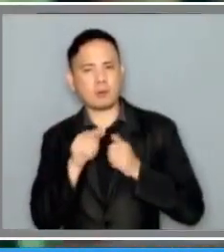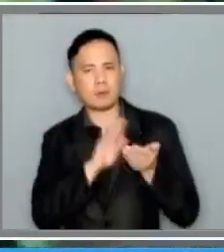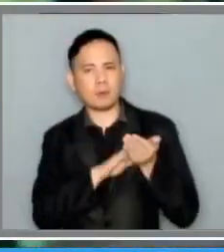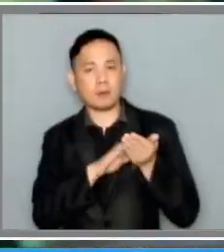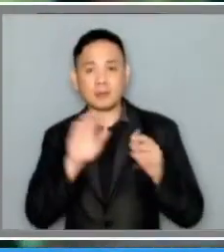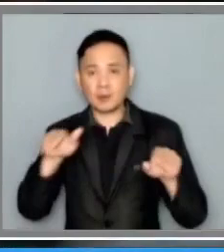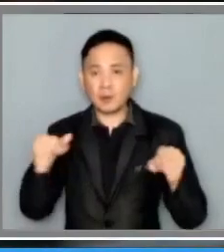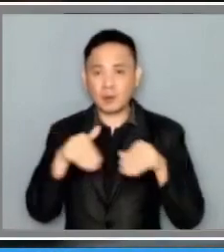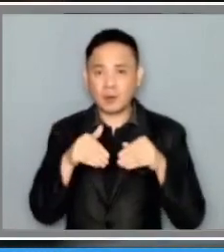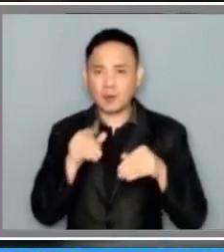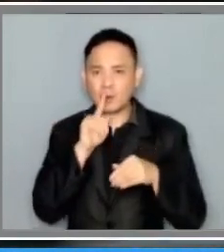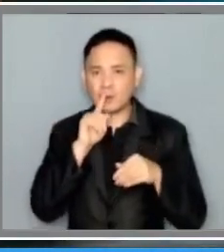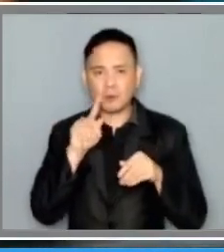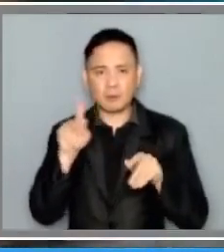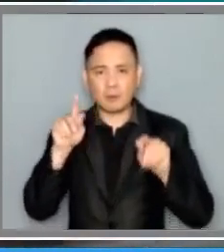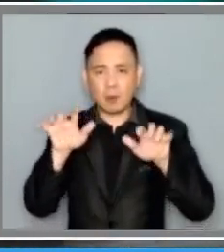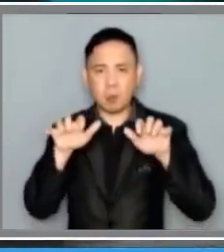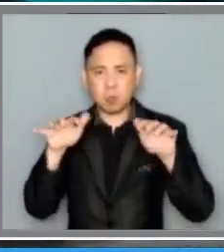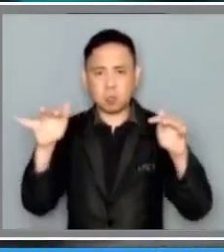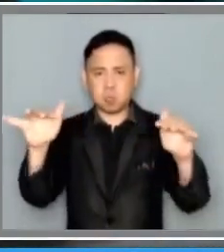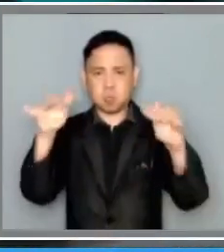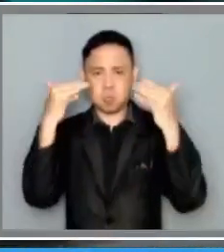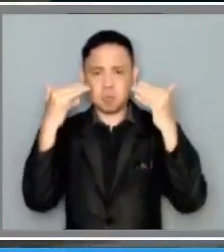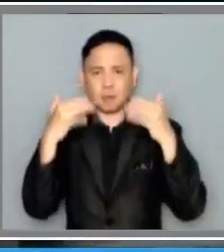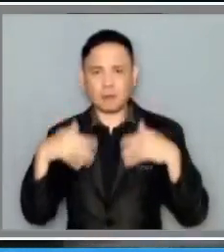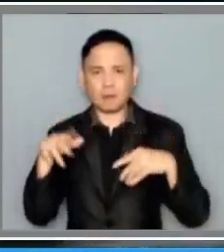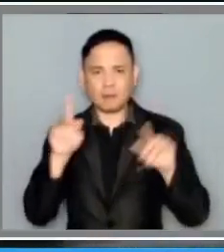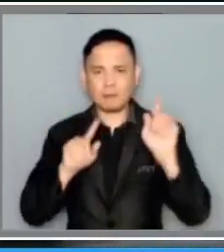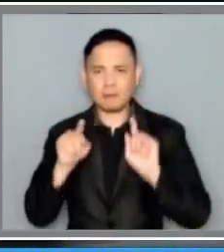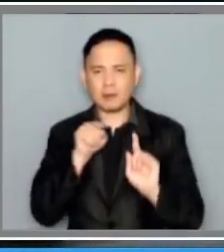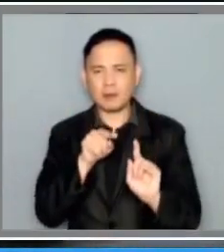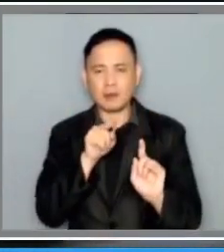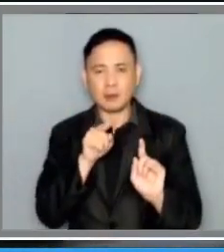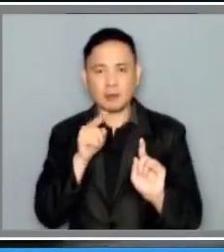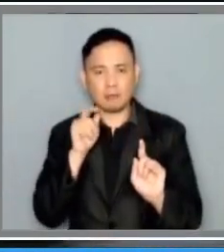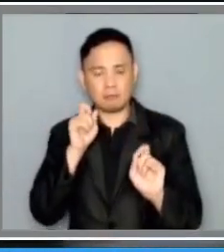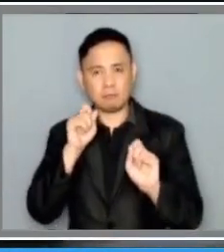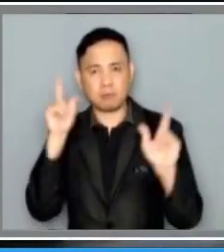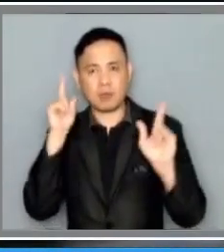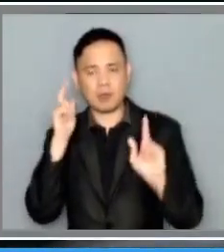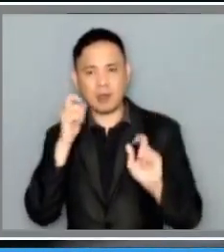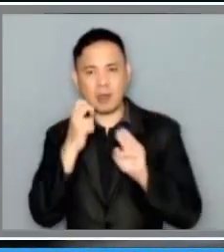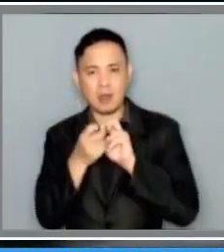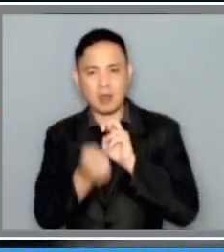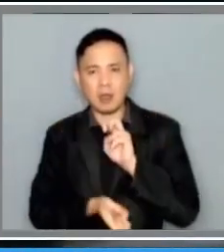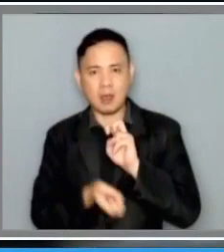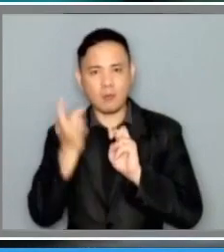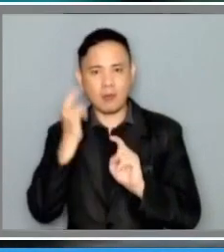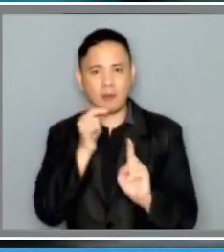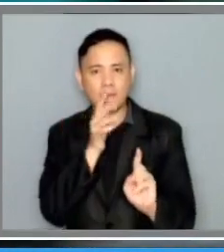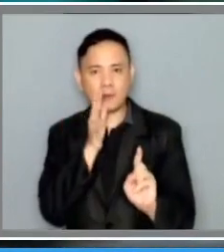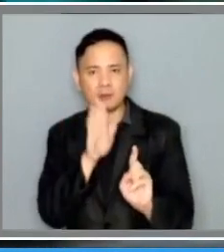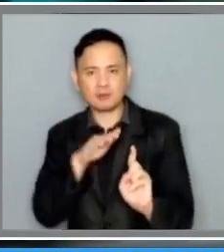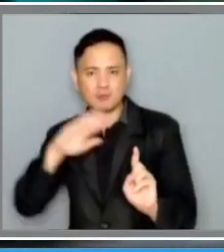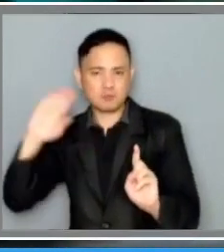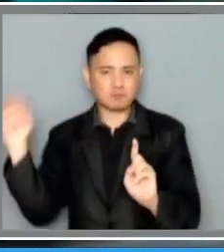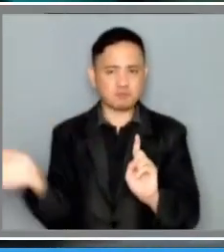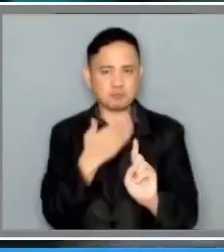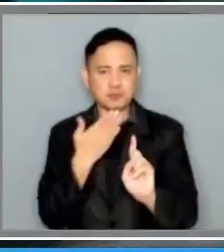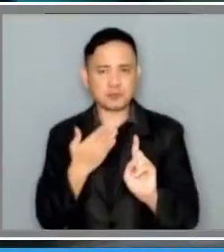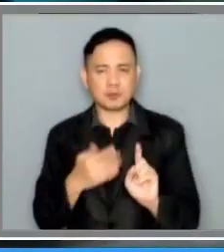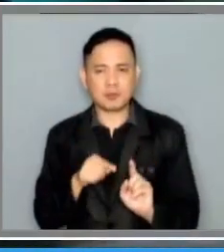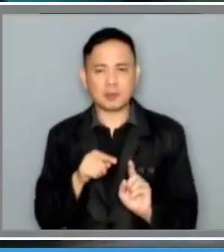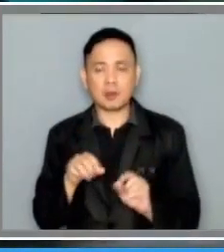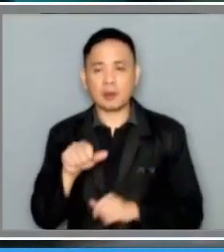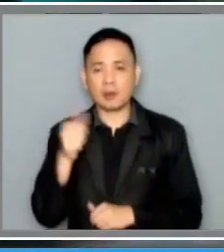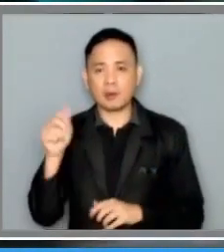Ikinagulat din ng mga taga-subaybay ang pagsampal mismo ni Sandra sa kanyang ina. Hinahangaan naman ng netizens si